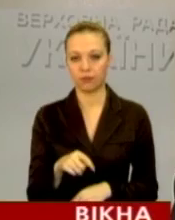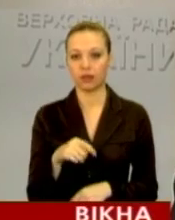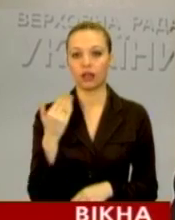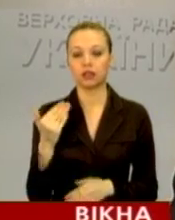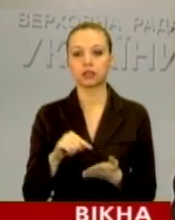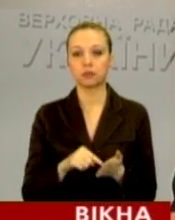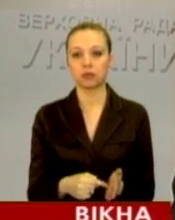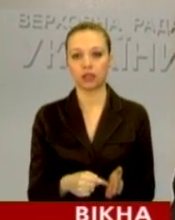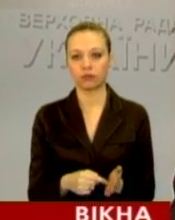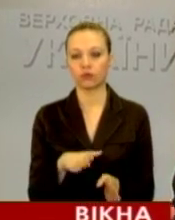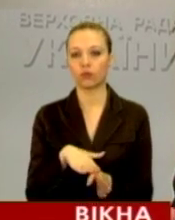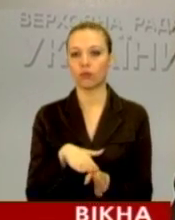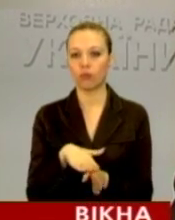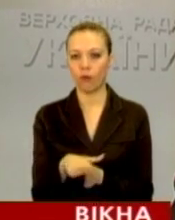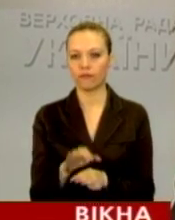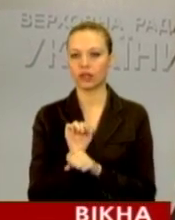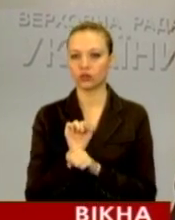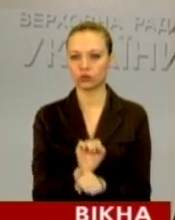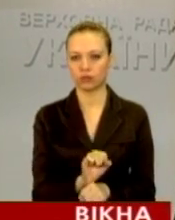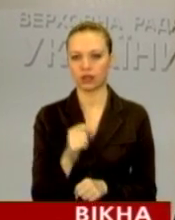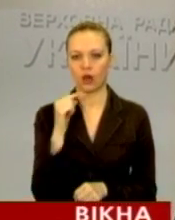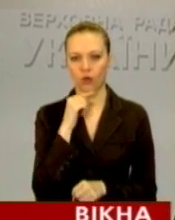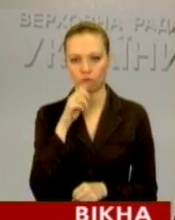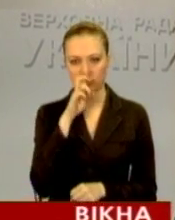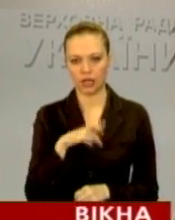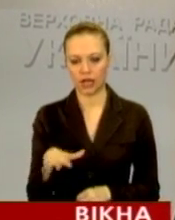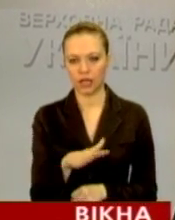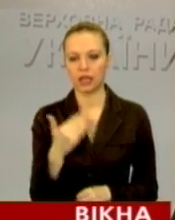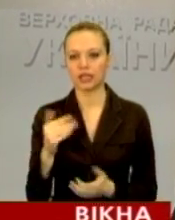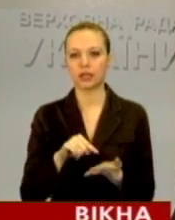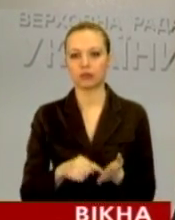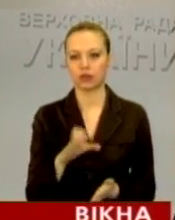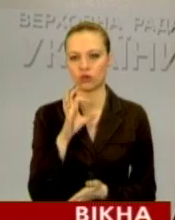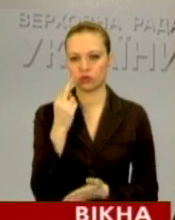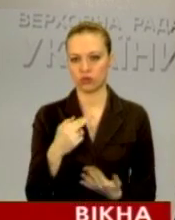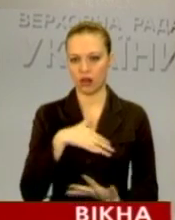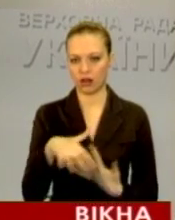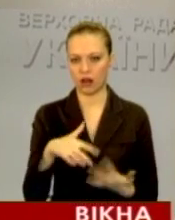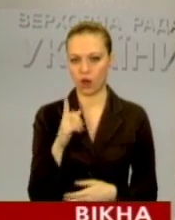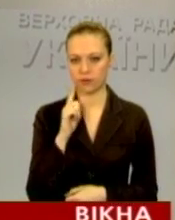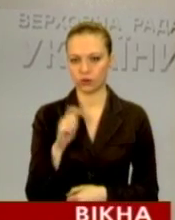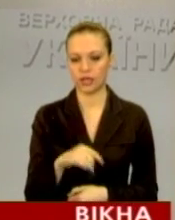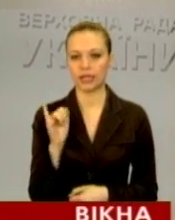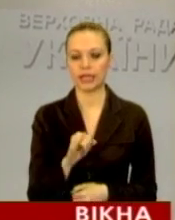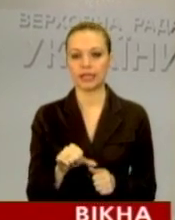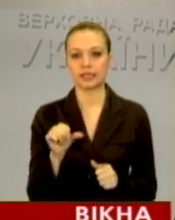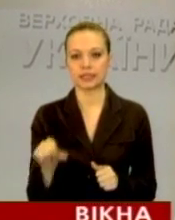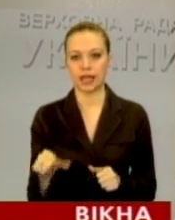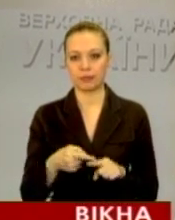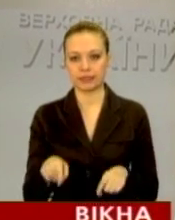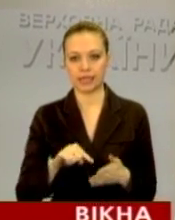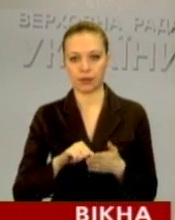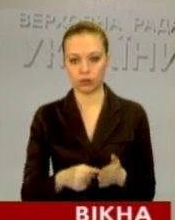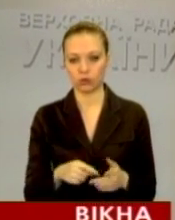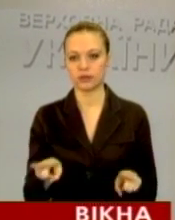мета – повна зупинка економіки країни, їх мета – соціальний хаос в Україні. І саме цією